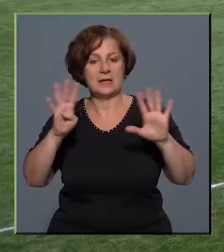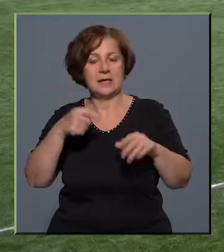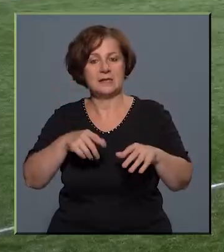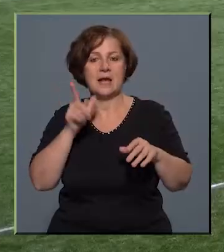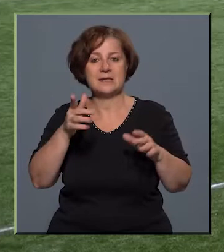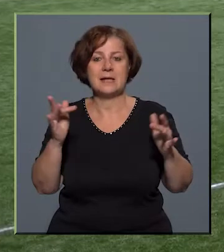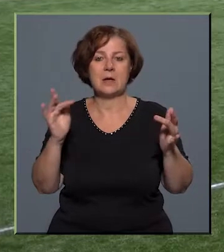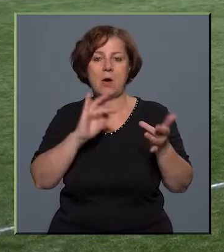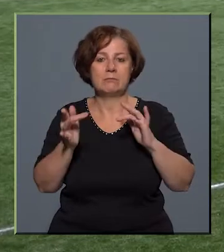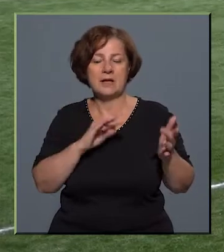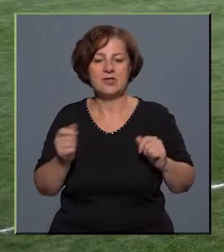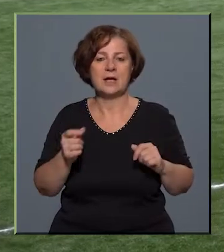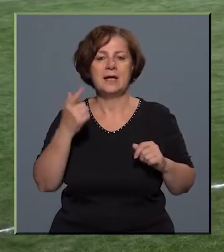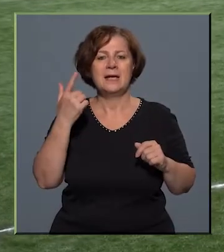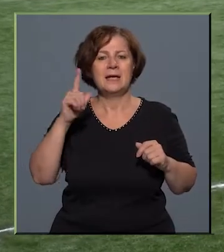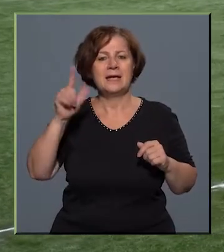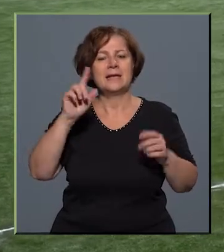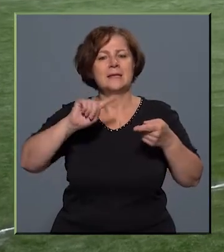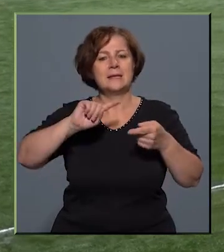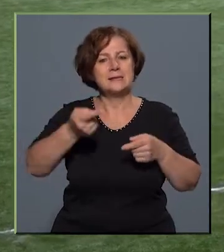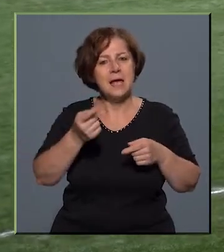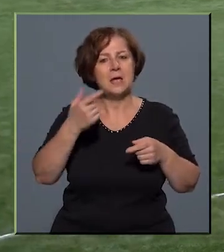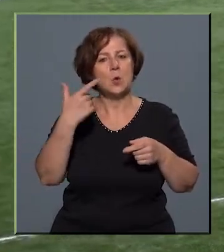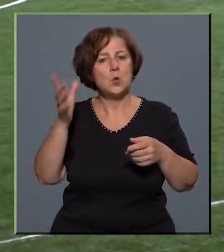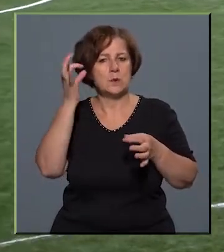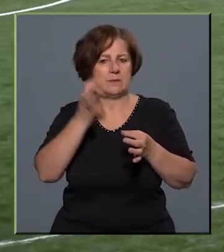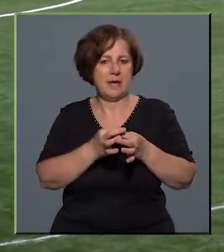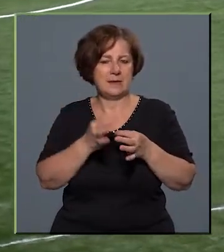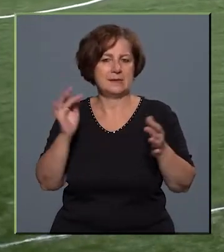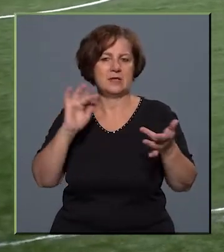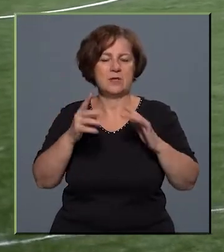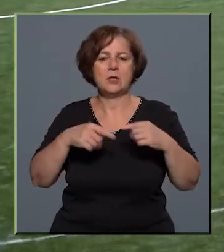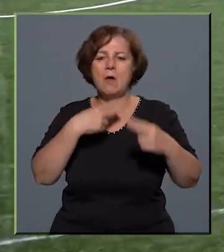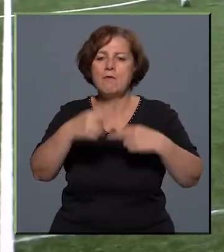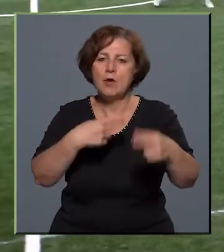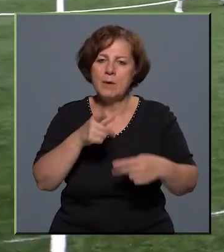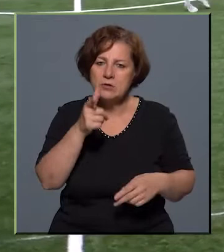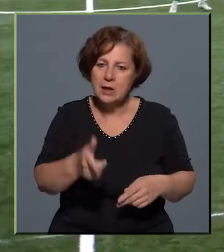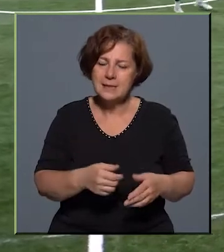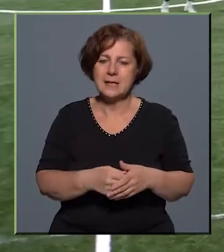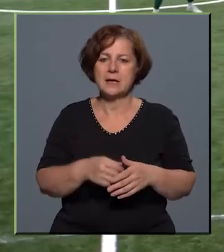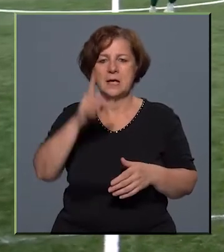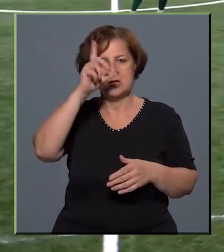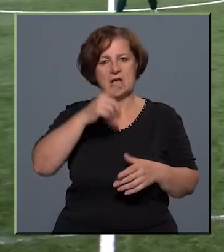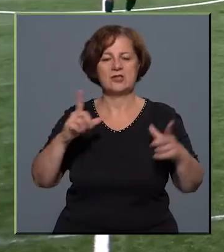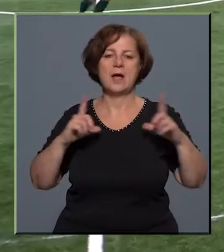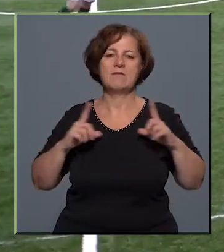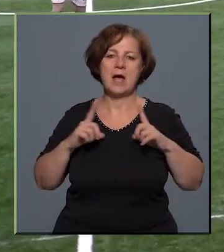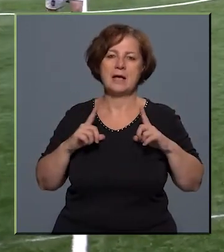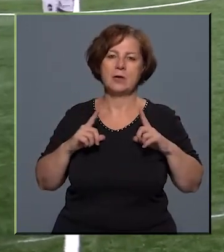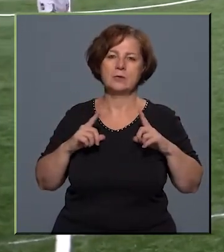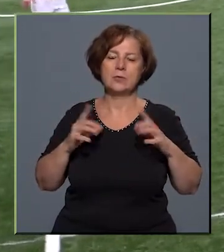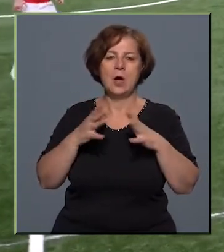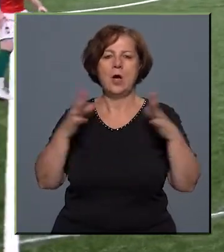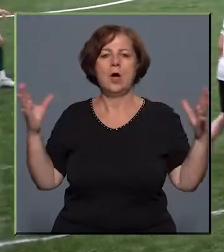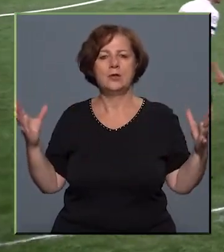meccsek, 220 perces mérkőzésekről van szó, folyamatosan mennek, és hát este várhatónak a